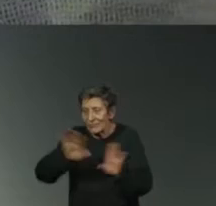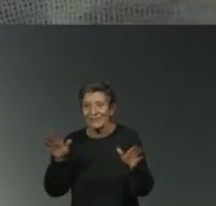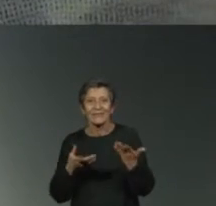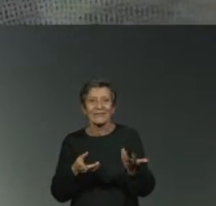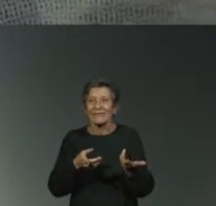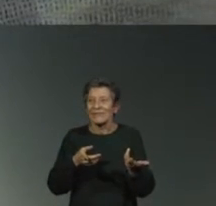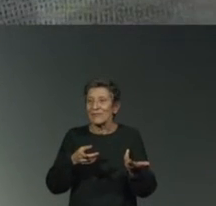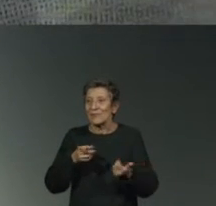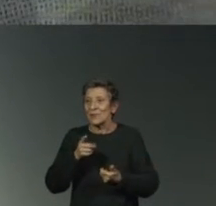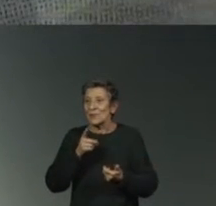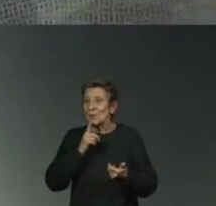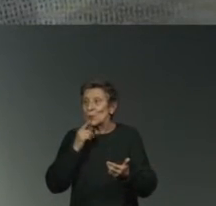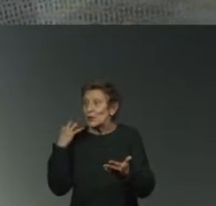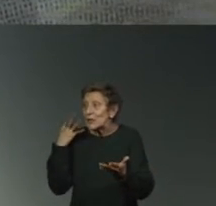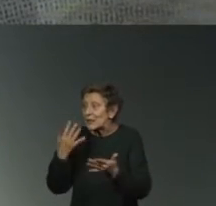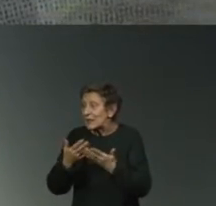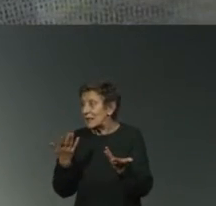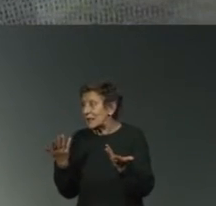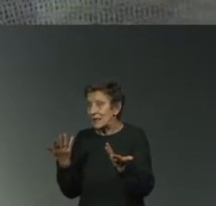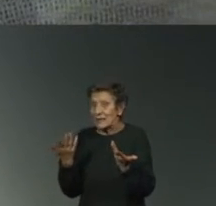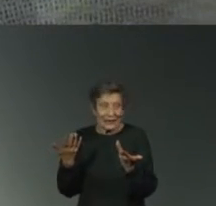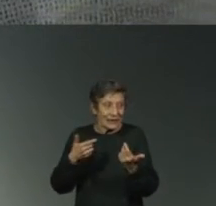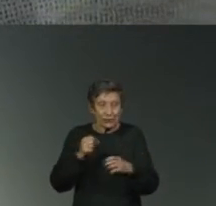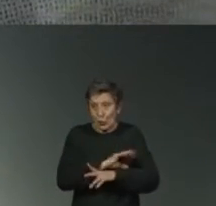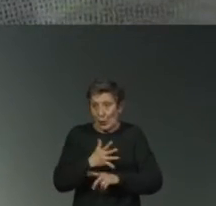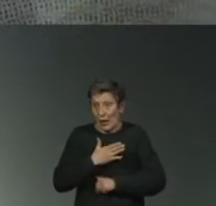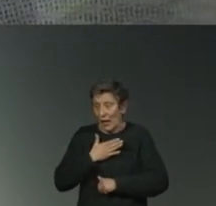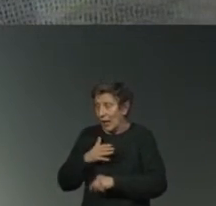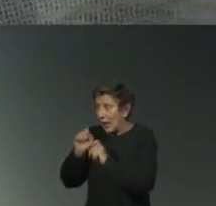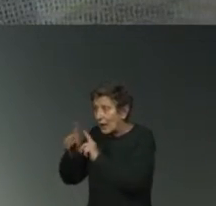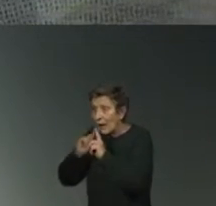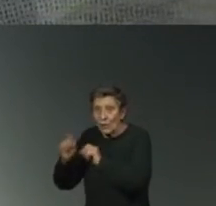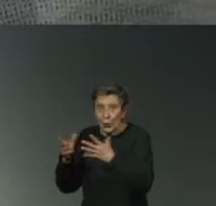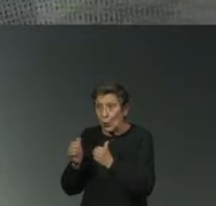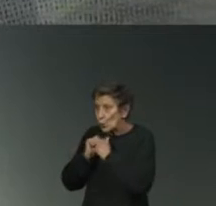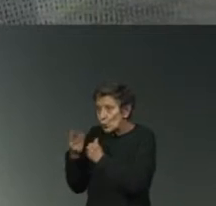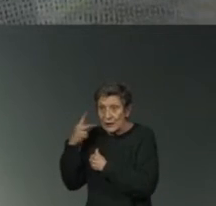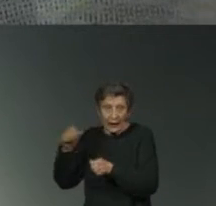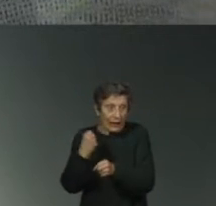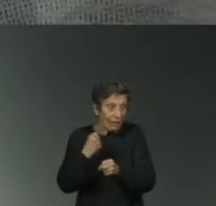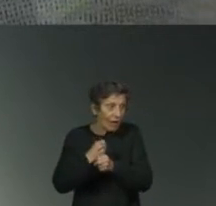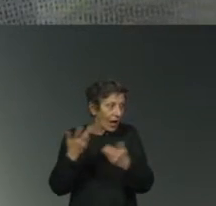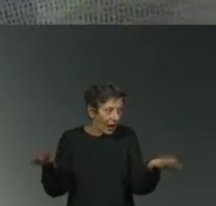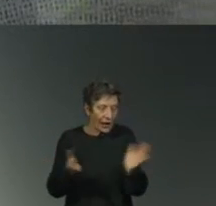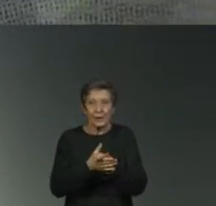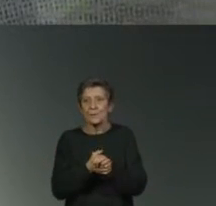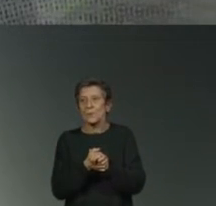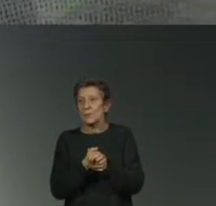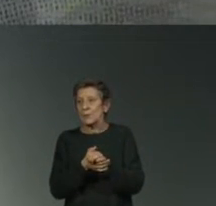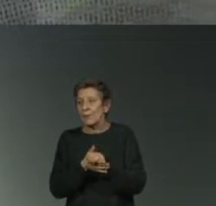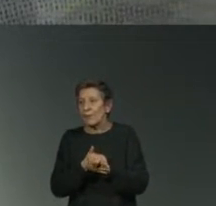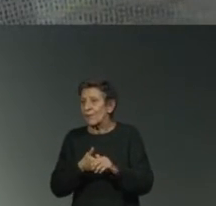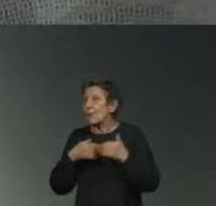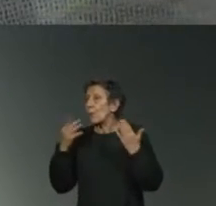Inroc suivent ton travail, t'interviewent, te chroniquent. On va principalement parler de Sarah